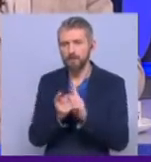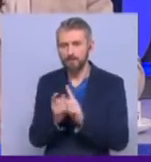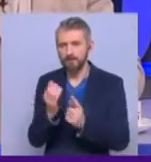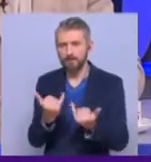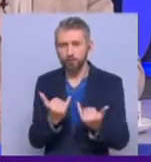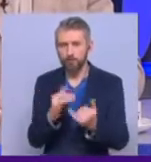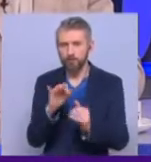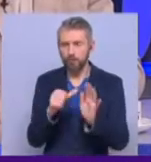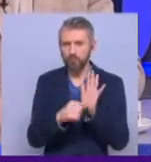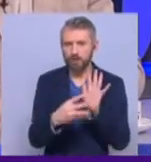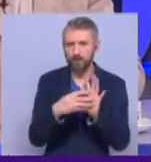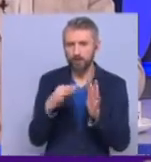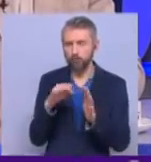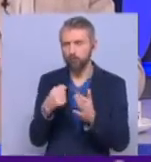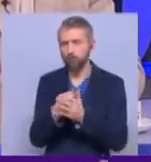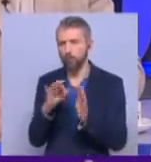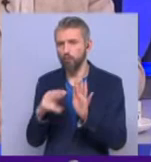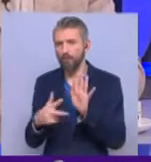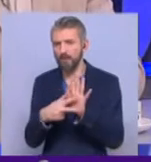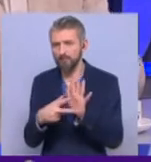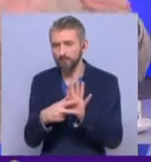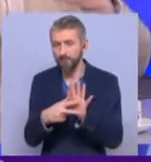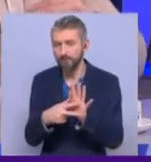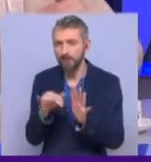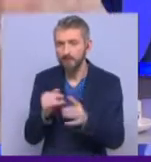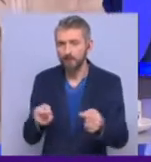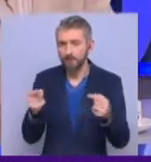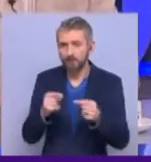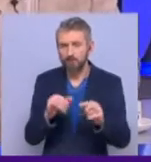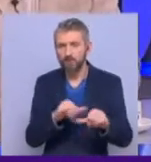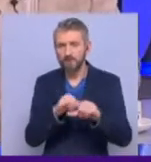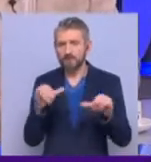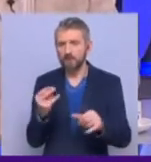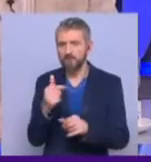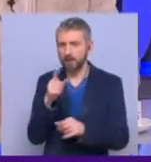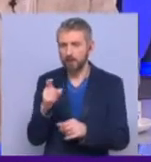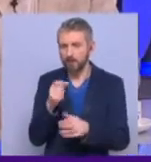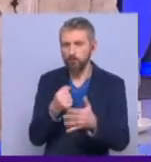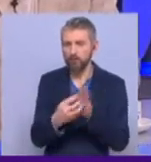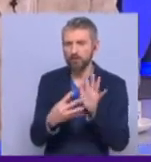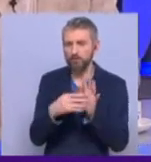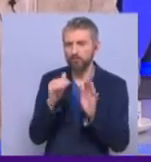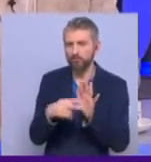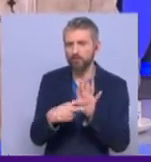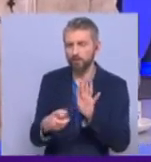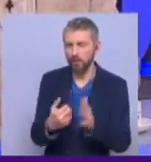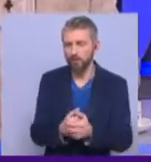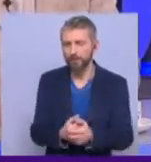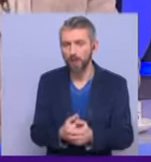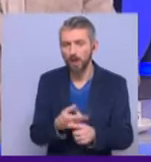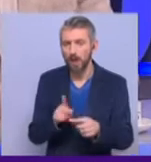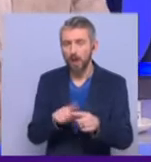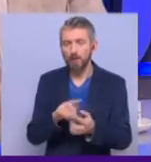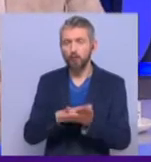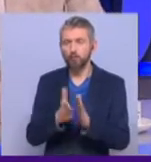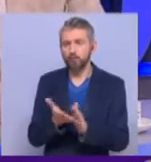текущого 0,69 до 0,8. Вот для, ну и, соответственно, вырастает цена на газ до 9700 с хвостиком. Значит, вот это